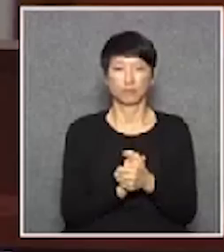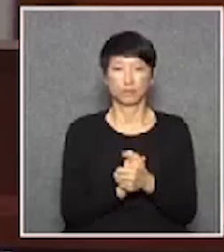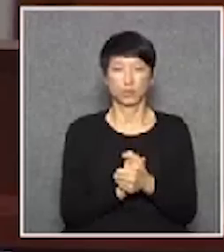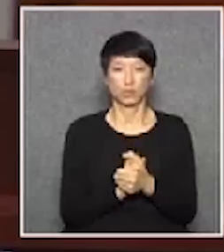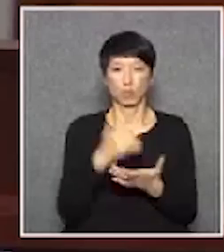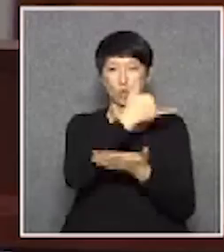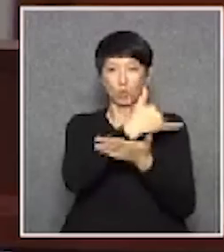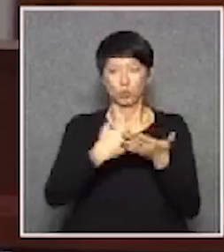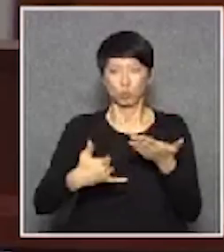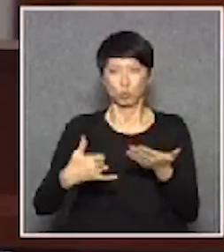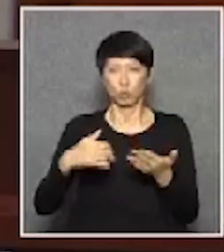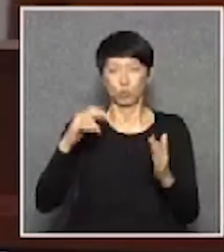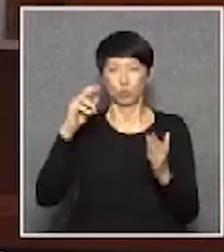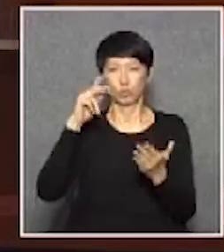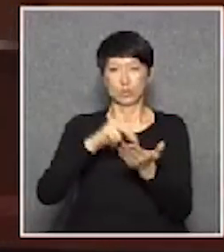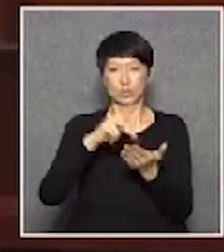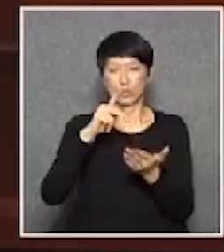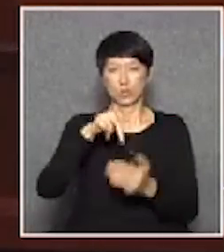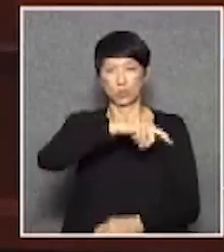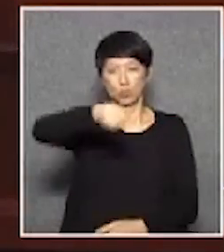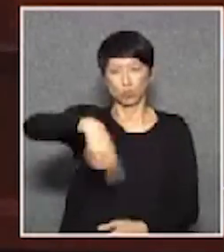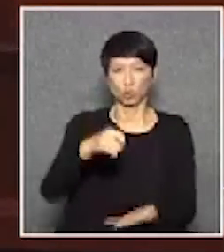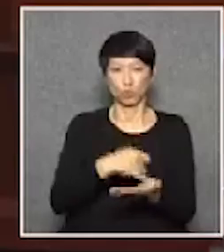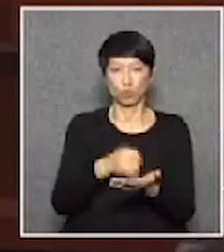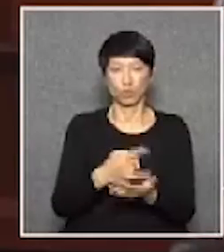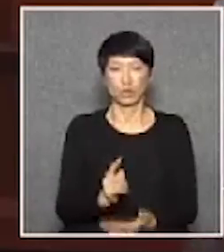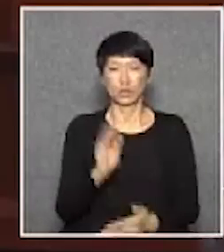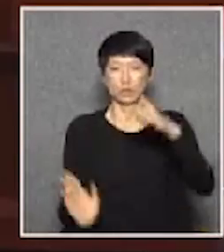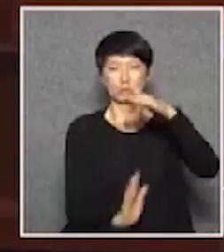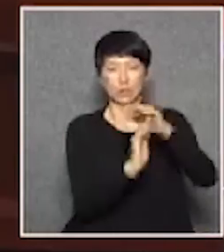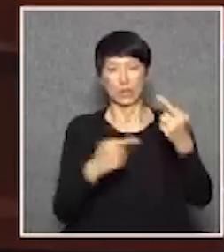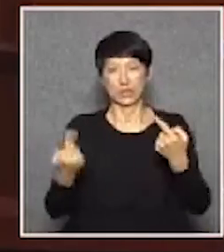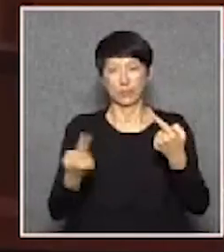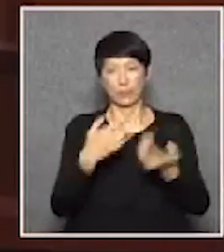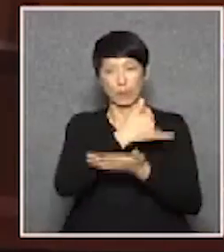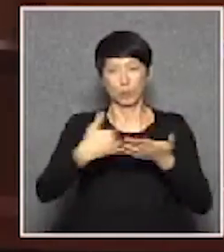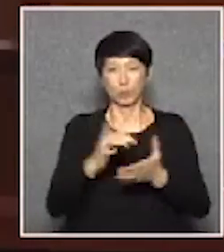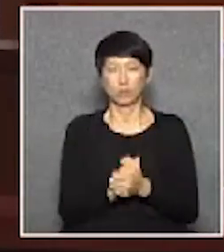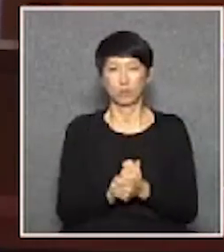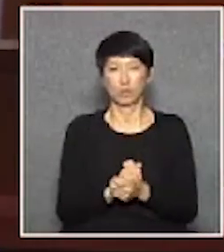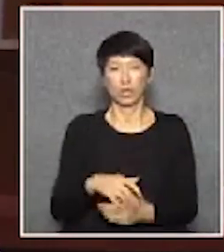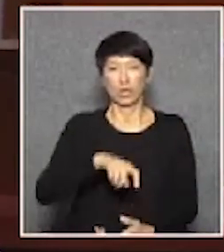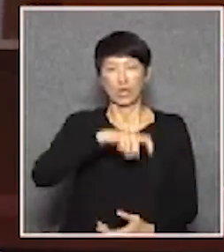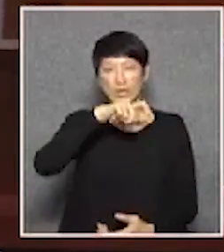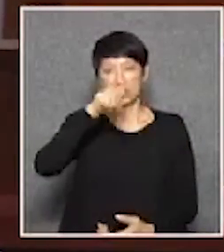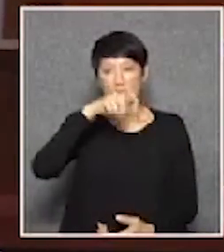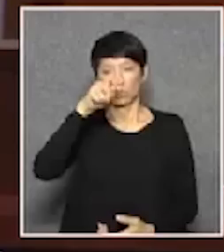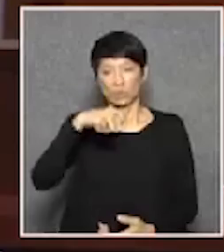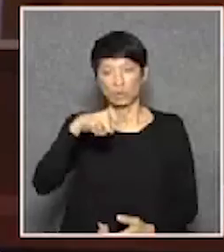得退差饷9000万，那时候的上限是10000元退，即是说有9000个空置单